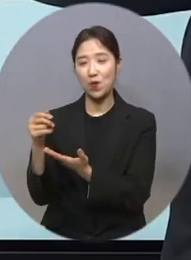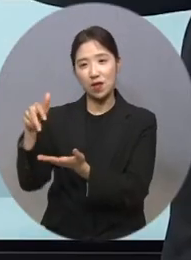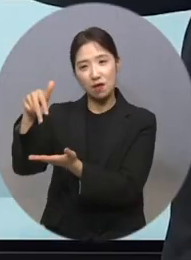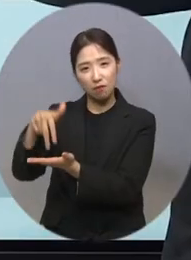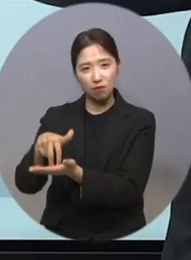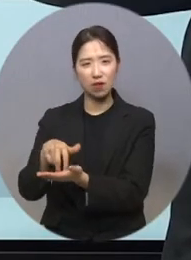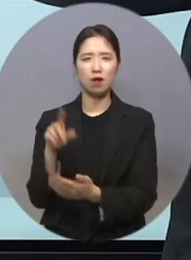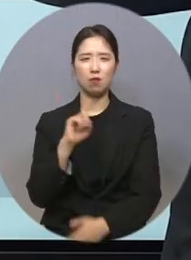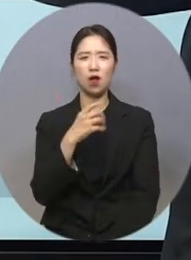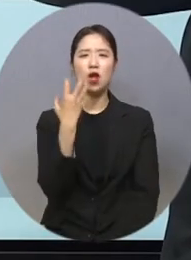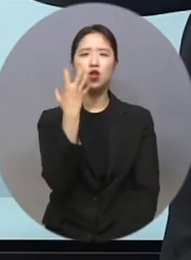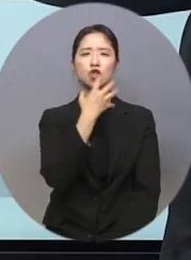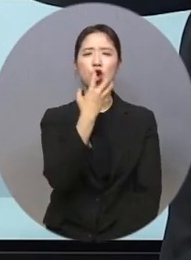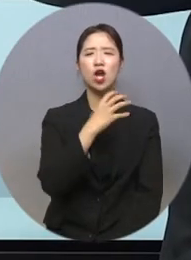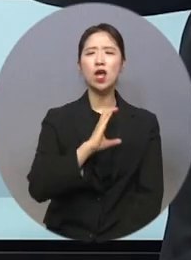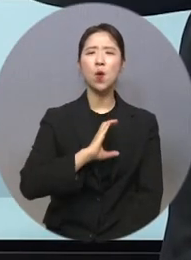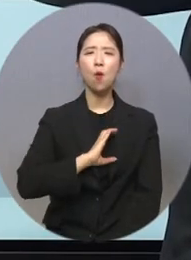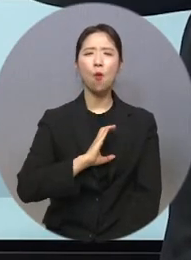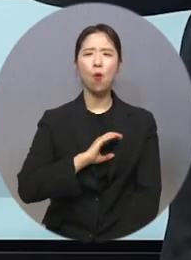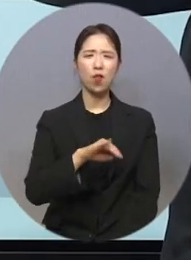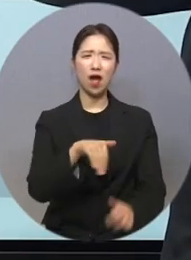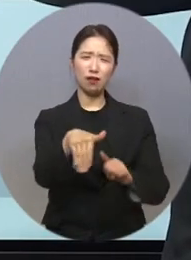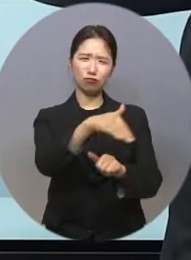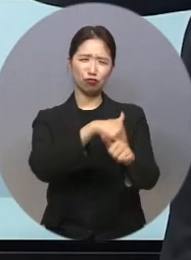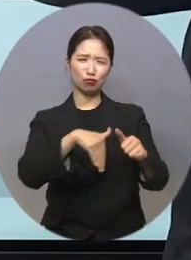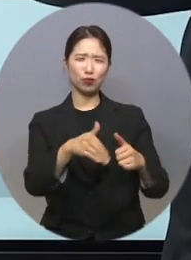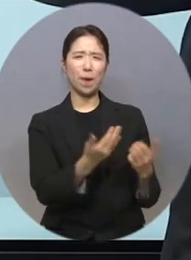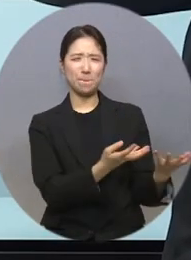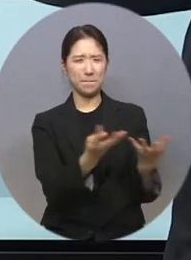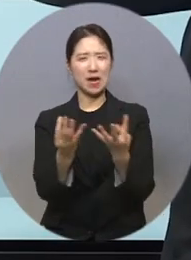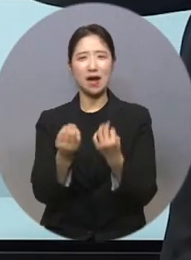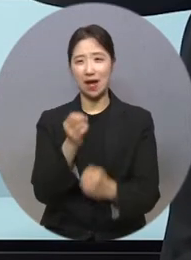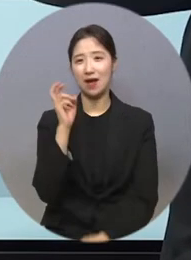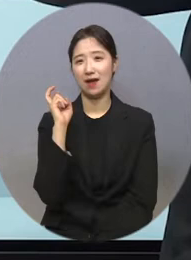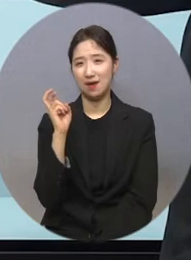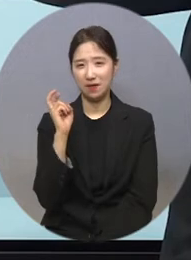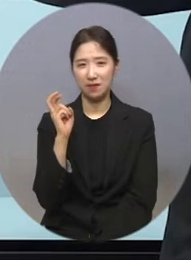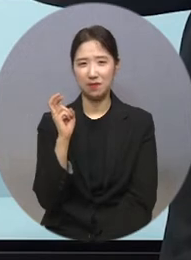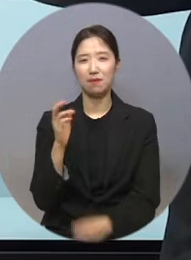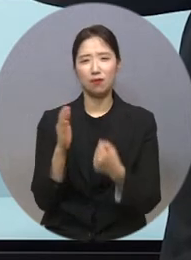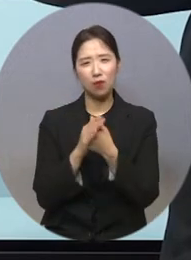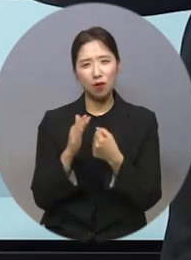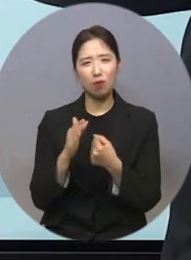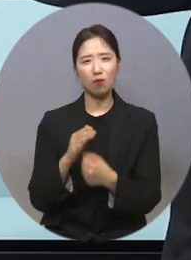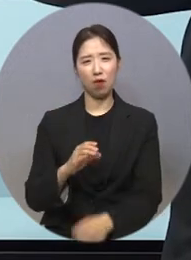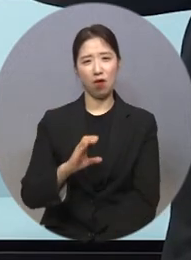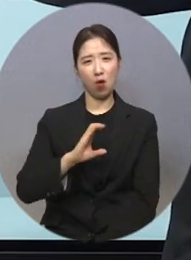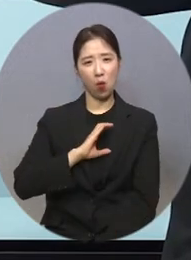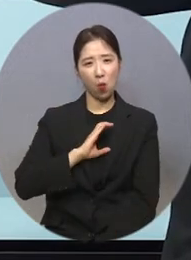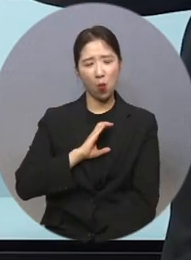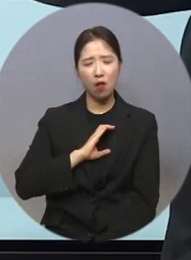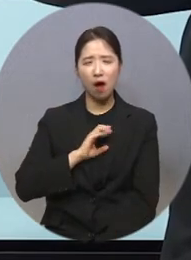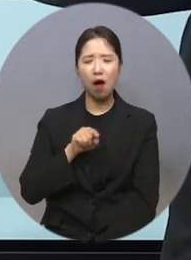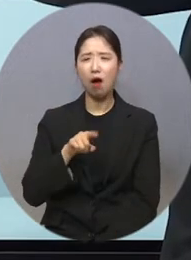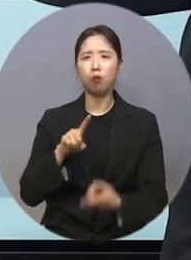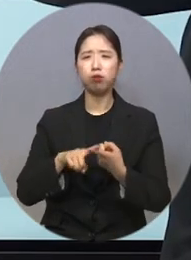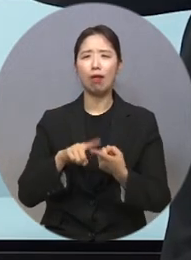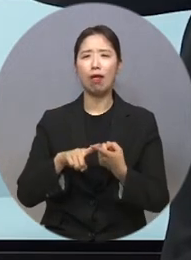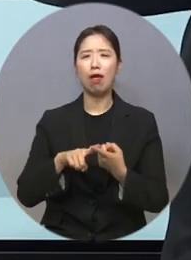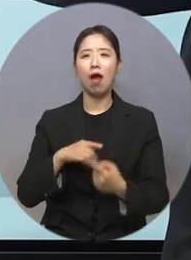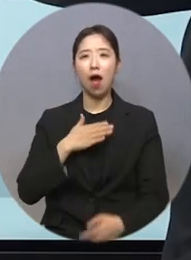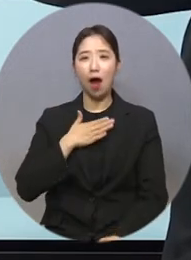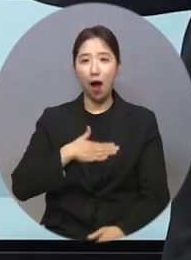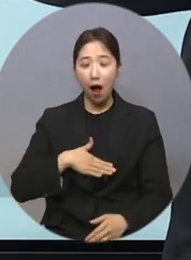청인 코다의 사례가 주변에 또 많이 보였을 거고 그러다 보니 코다를 아신 것도 얼마 안 됐다는 게 저는